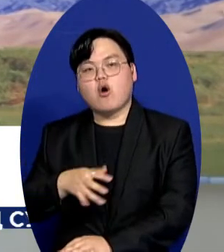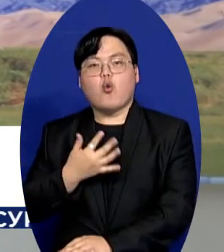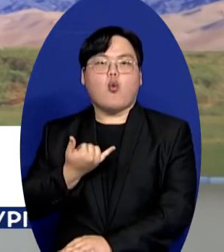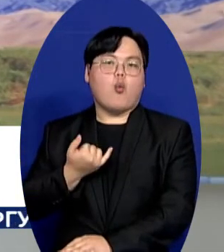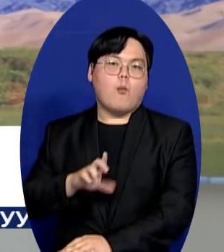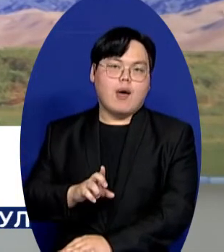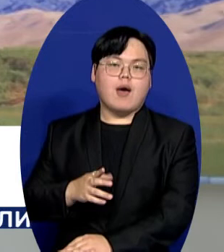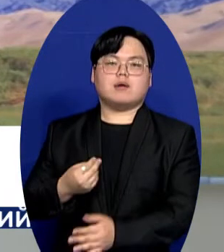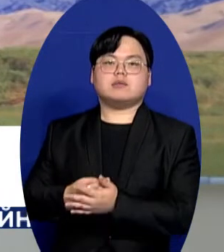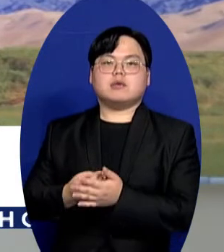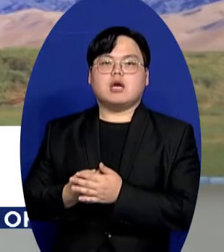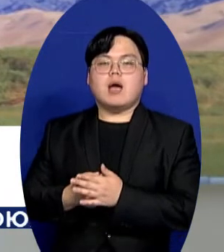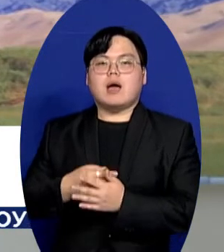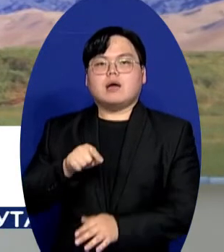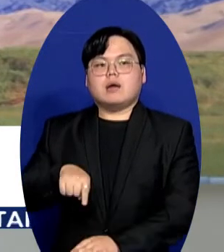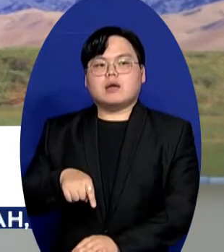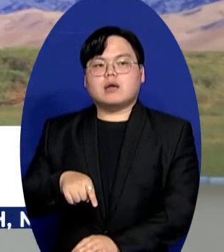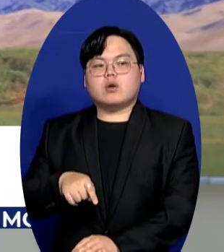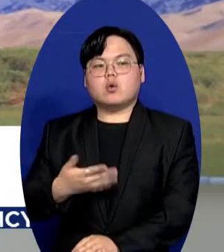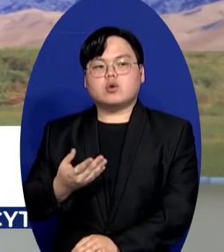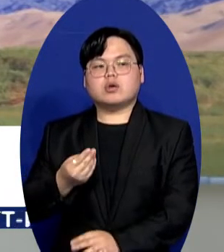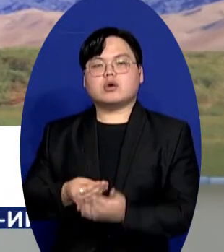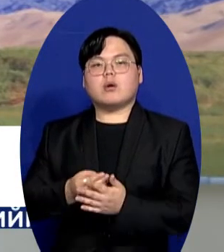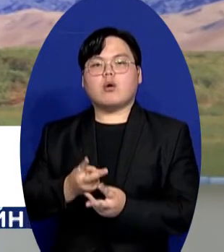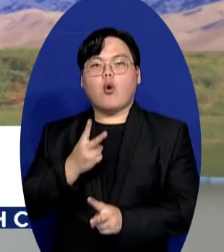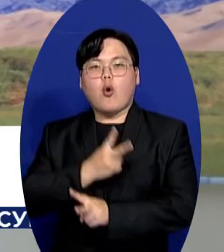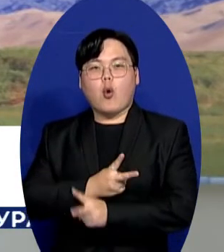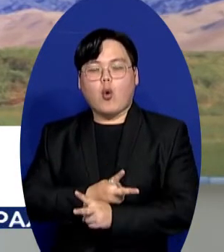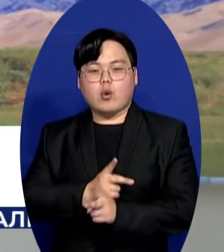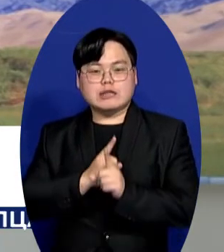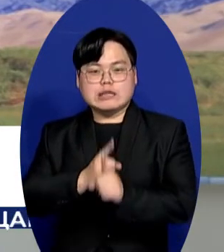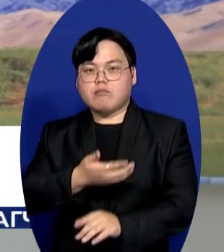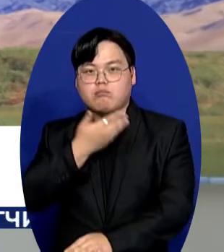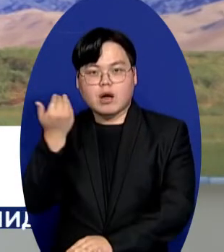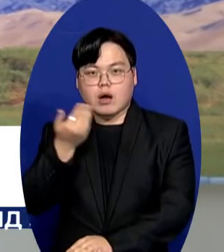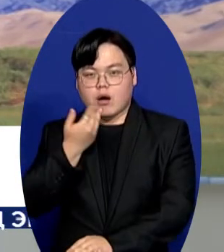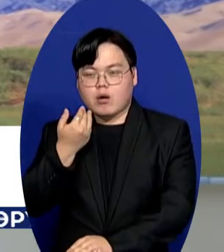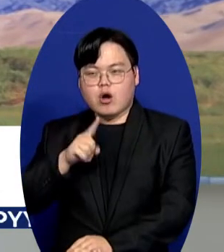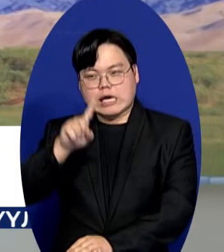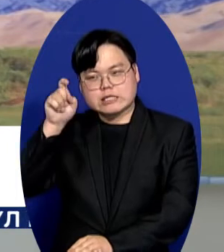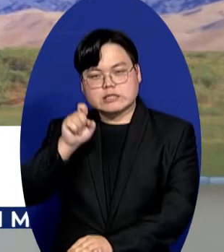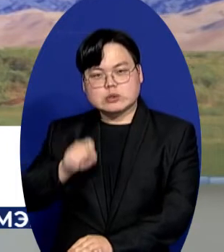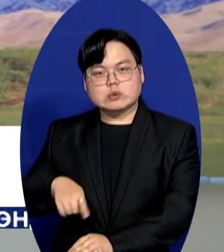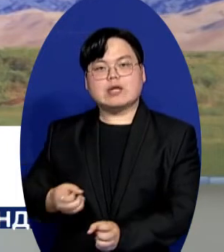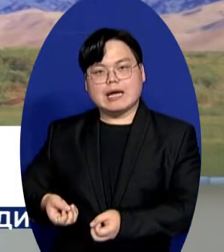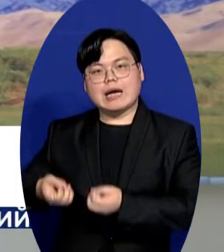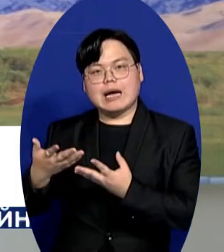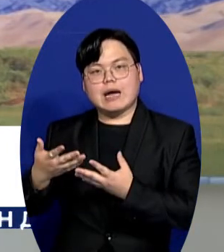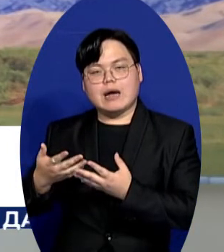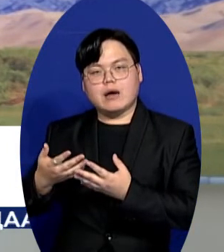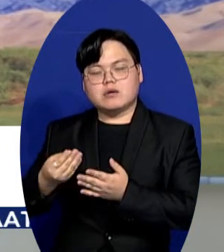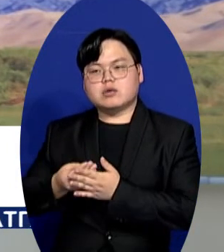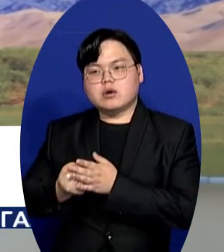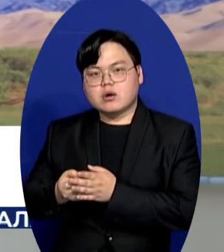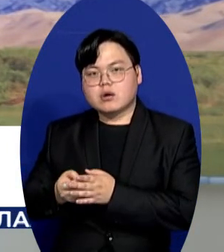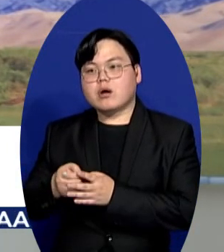нөгөө энэ банатын хууль хэрэгжээгүүтэй холбоотой асуудлуудыг бол чиглэлийг бол цохих хэвээр